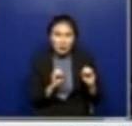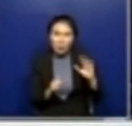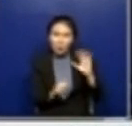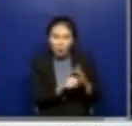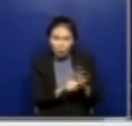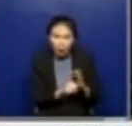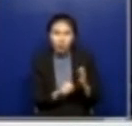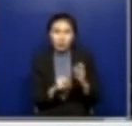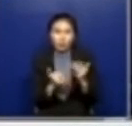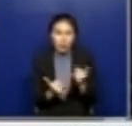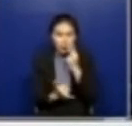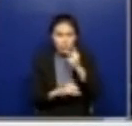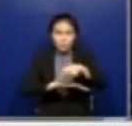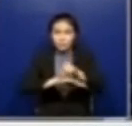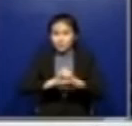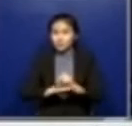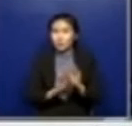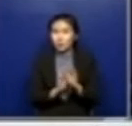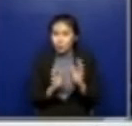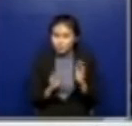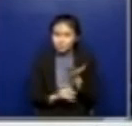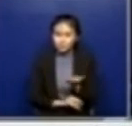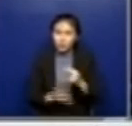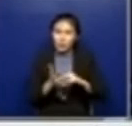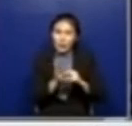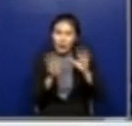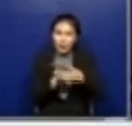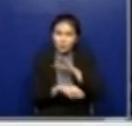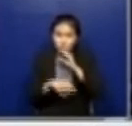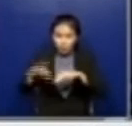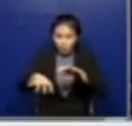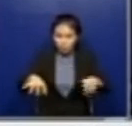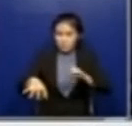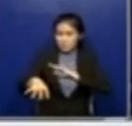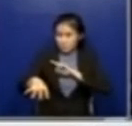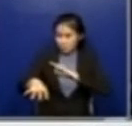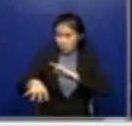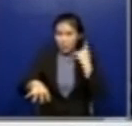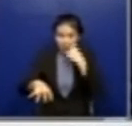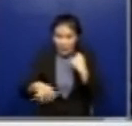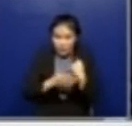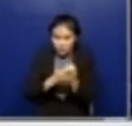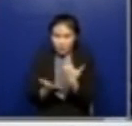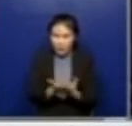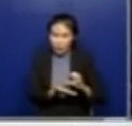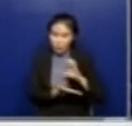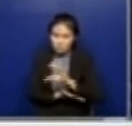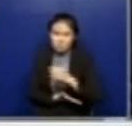ราะนั้นกราบเรียนท่านประธานถึงหน่วยงานที่รับผิดชอบท้องถิ่นหรือหน่วยงานที่พอมีงบประมาณช่ว